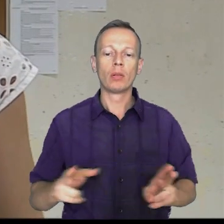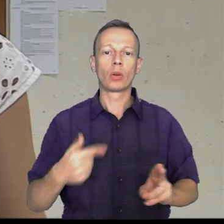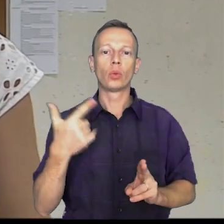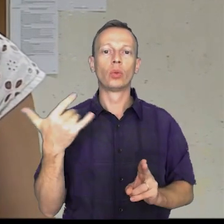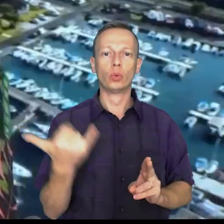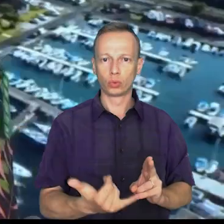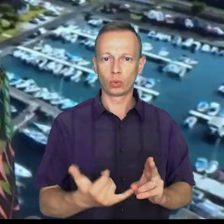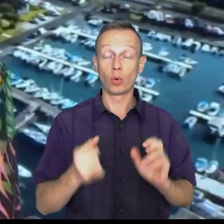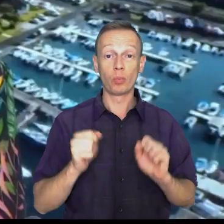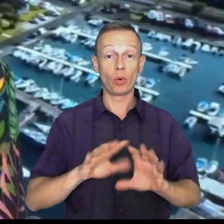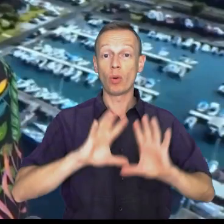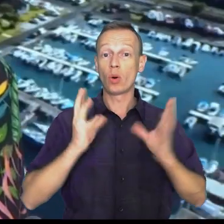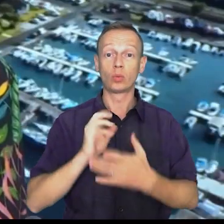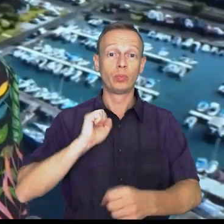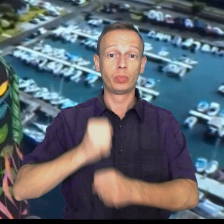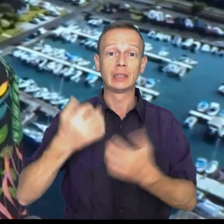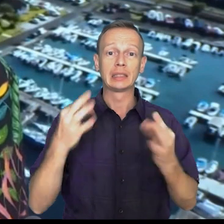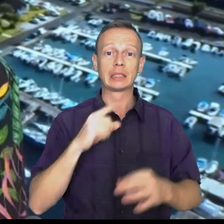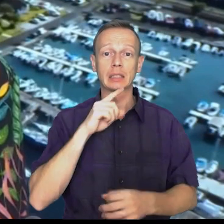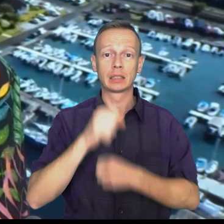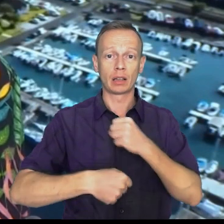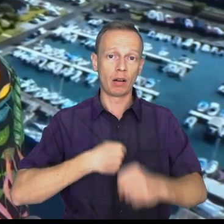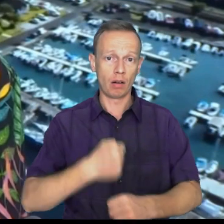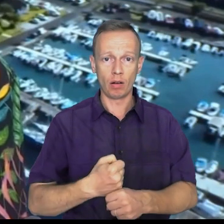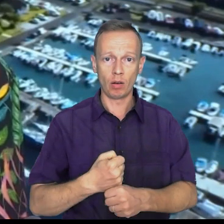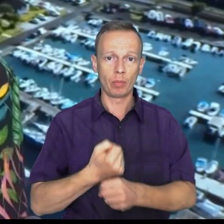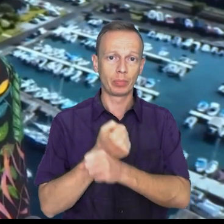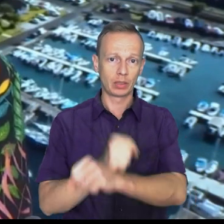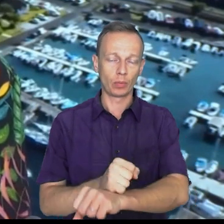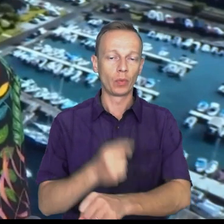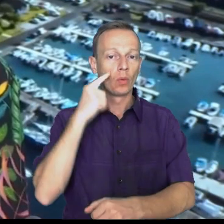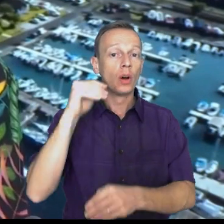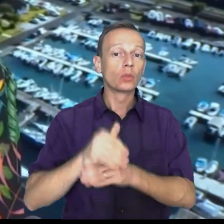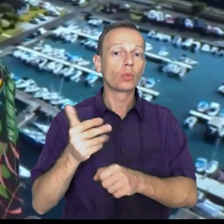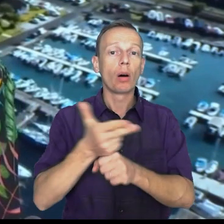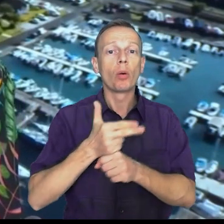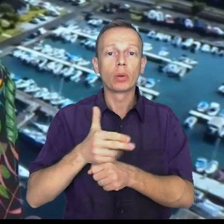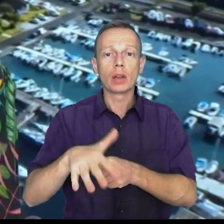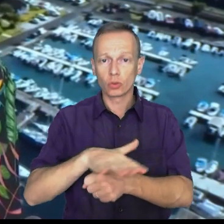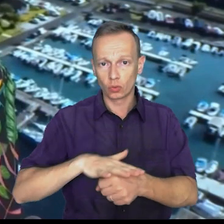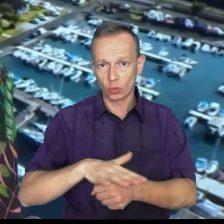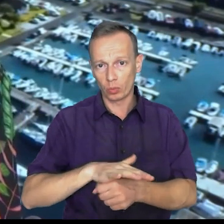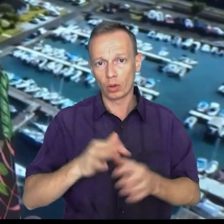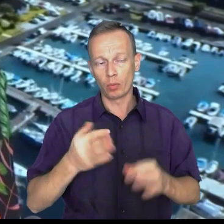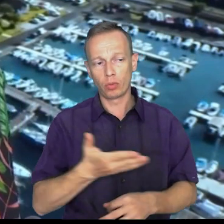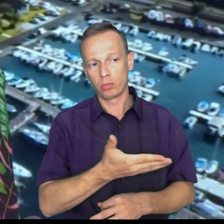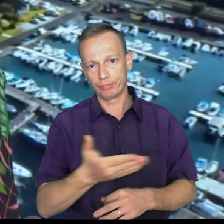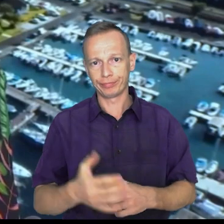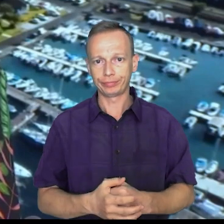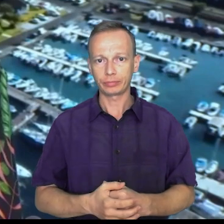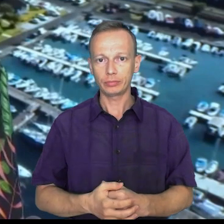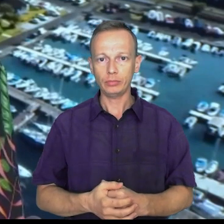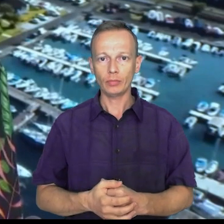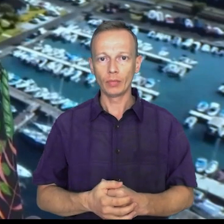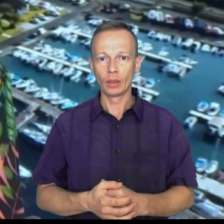maximum. Merci beaucoup Lucille, on en saura plus donc ce soir. Suivez donc le reportage complet dans vos 2